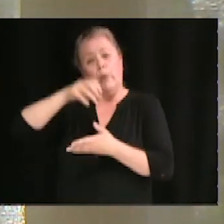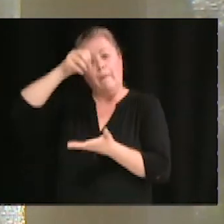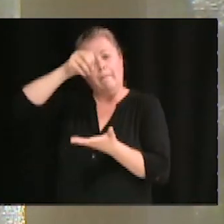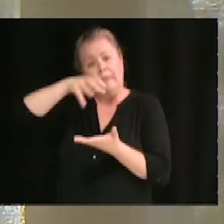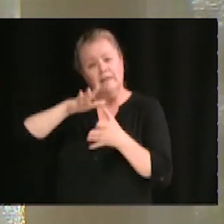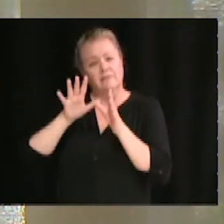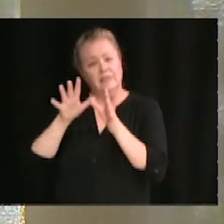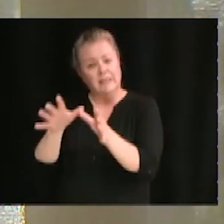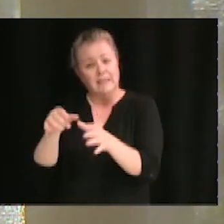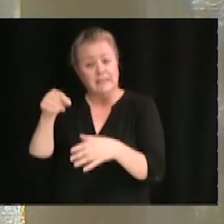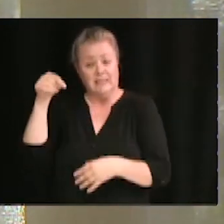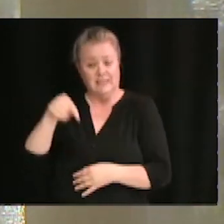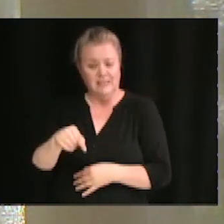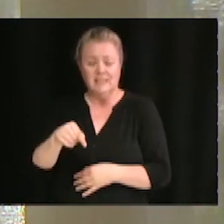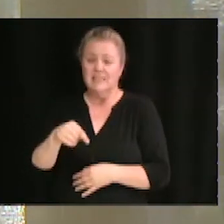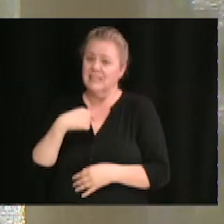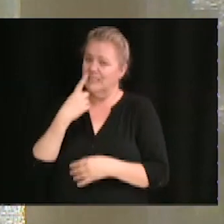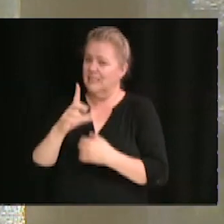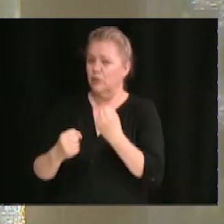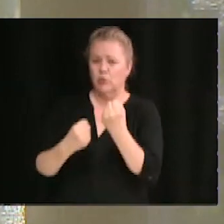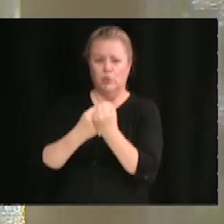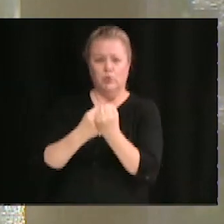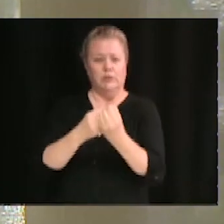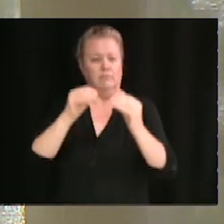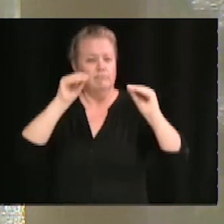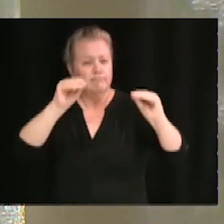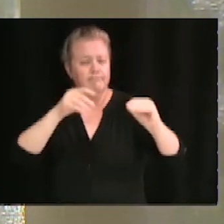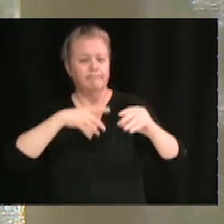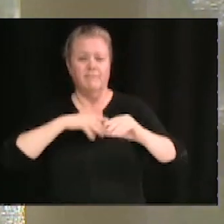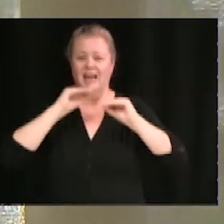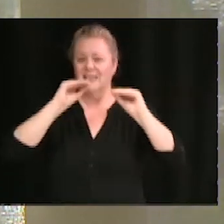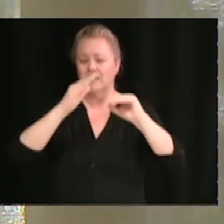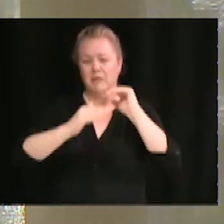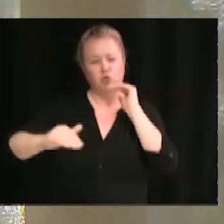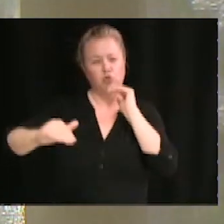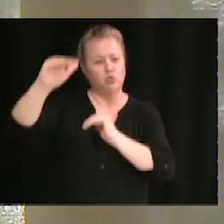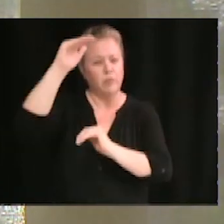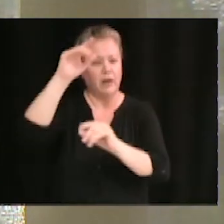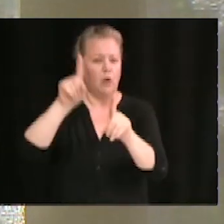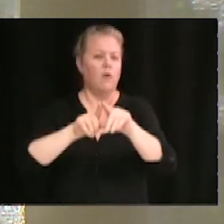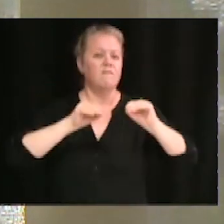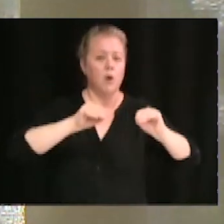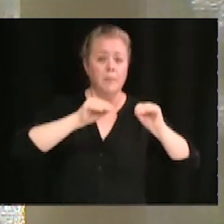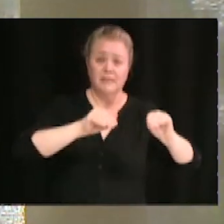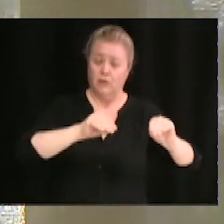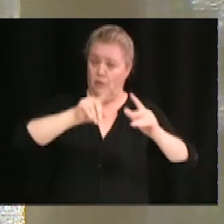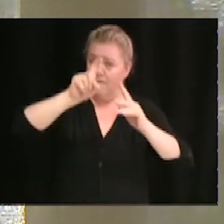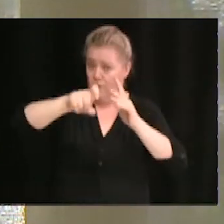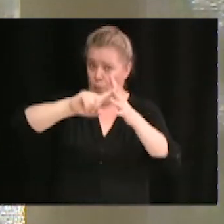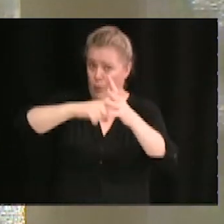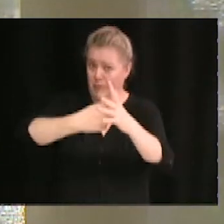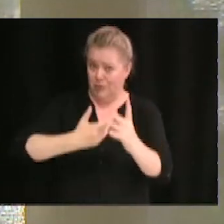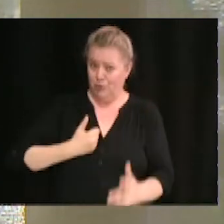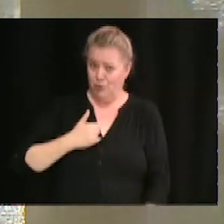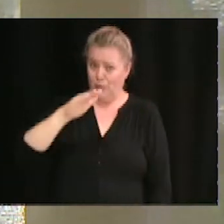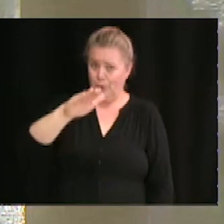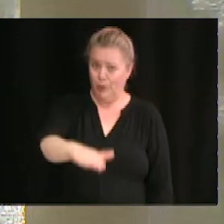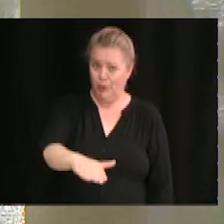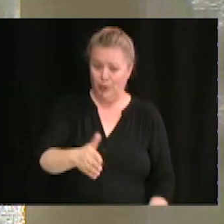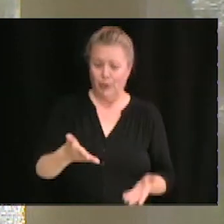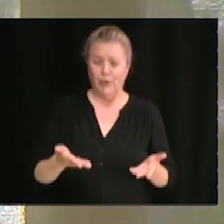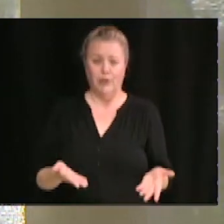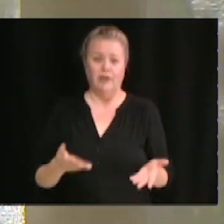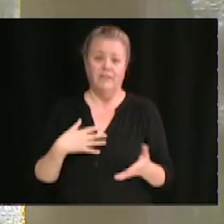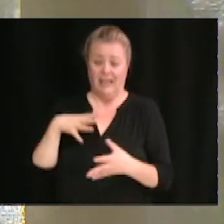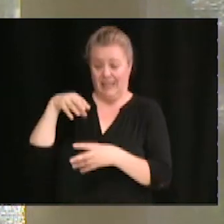de soutenir l'éducation, l'enseignement supérieur et la formation. Alors, ça commence tout jeune et dans notre planification stratégique, les membres